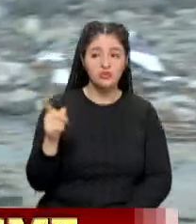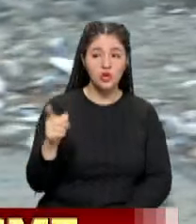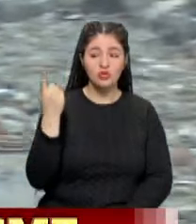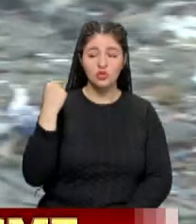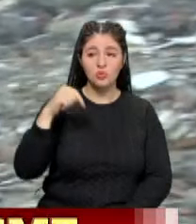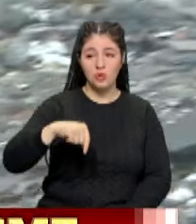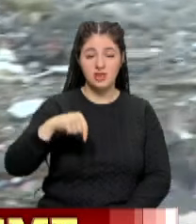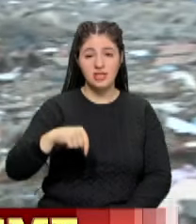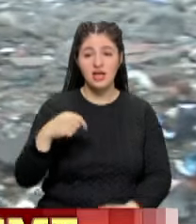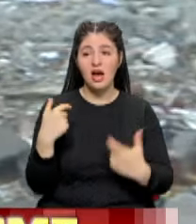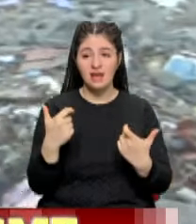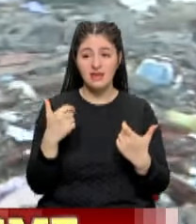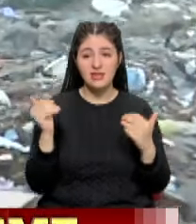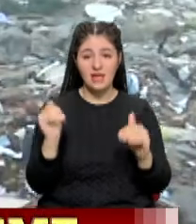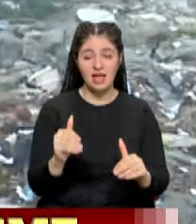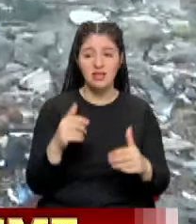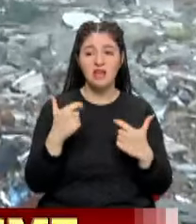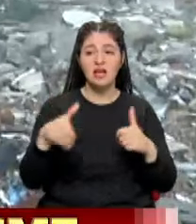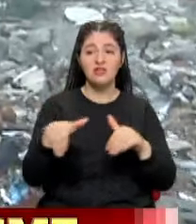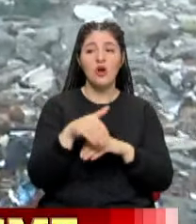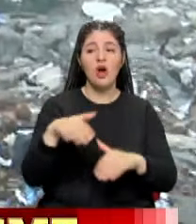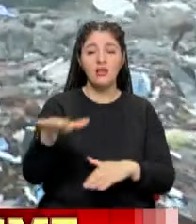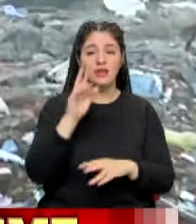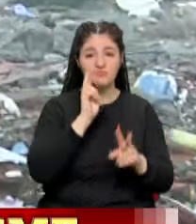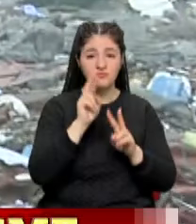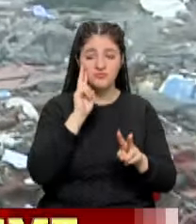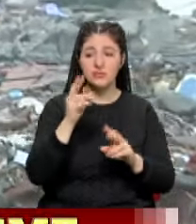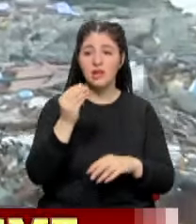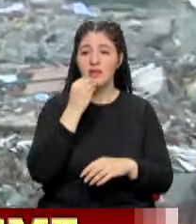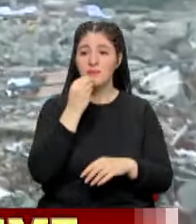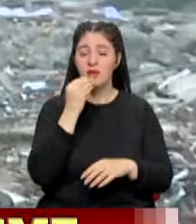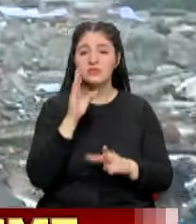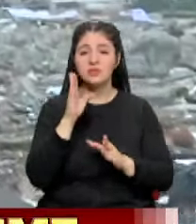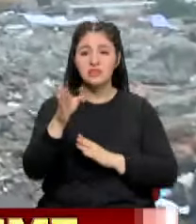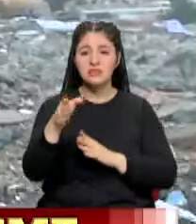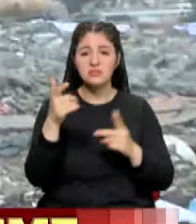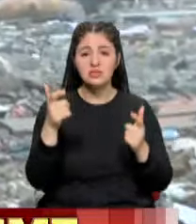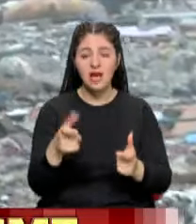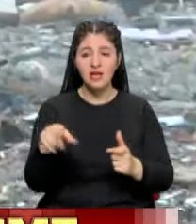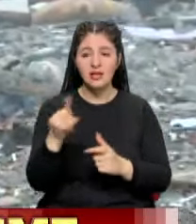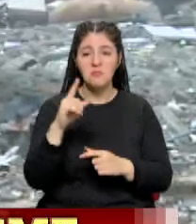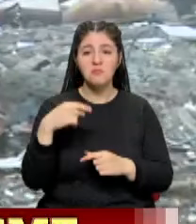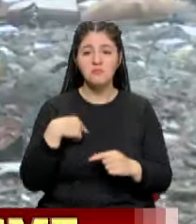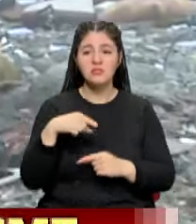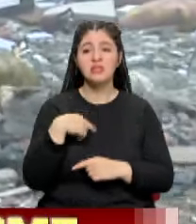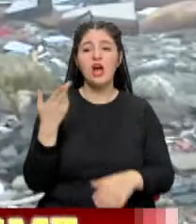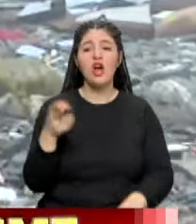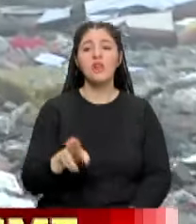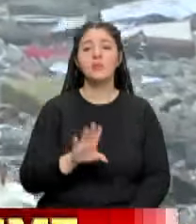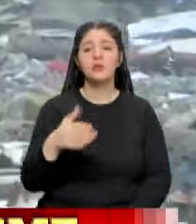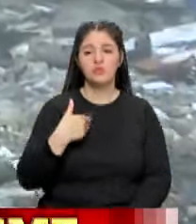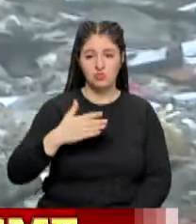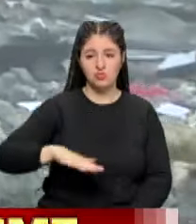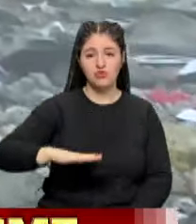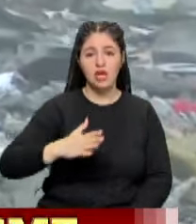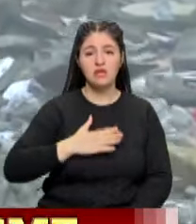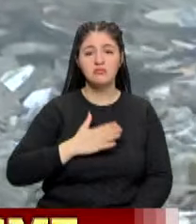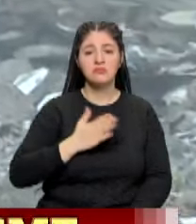Dün buradaydık, Hatay'daydık, Hatay sokaklarındaydık. Yemek yemek için gittiğimiz yerde biz daha ölmedik, biz